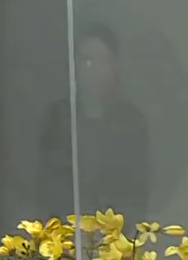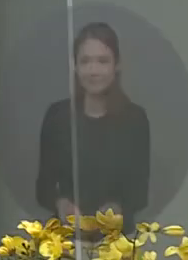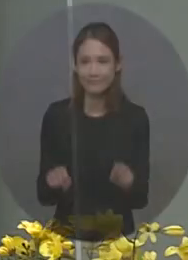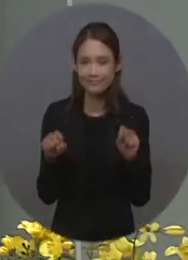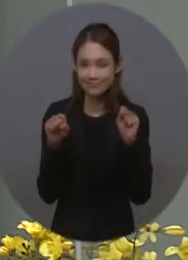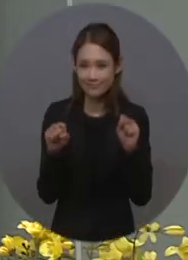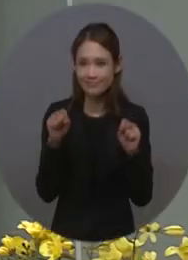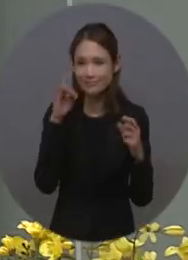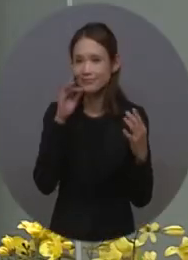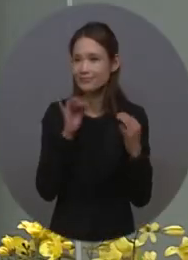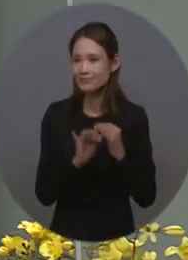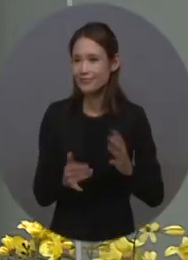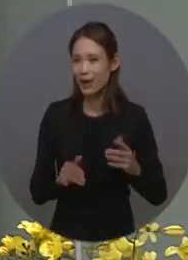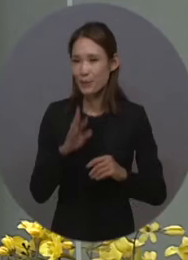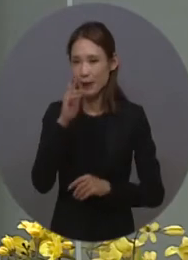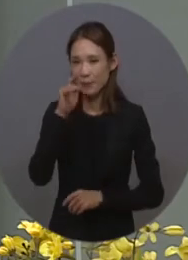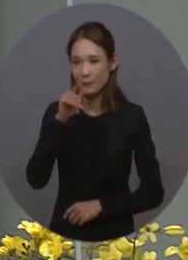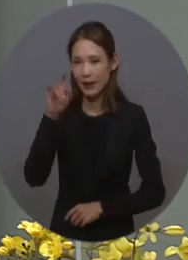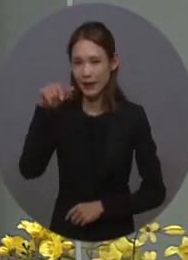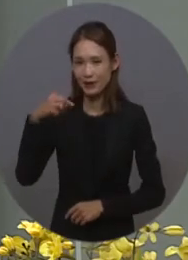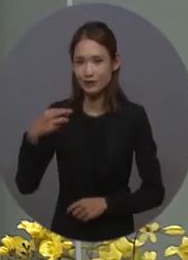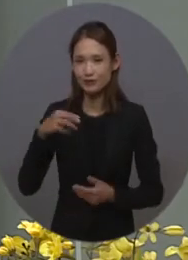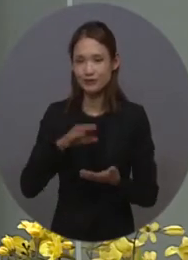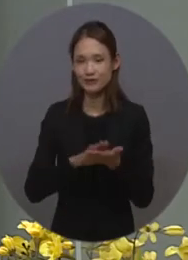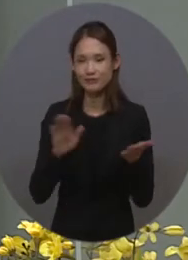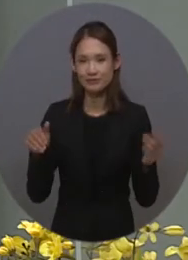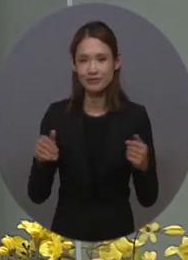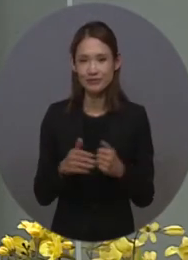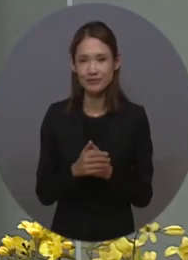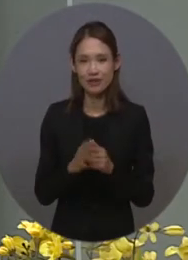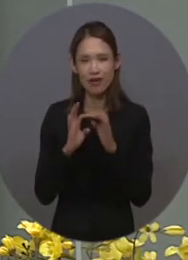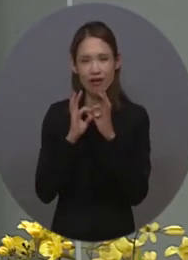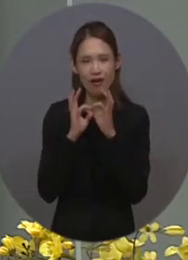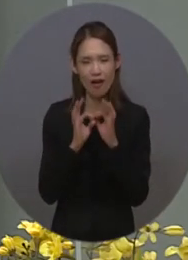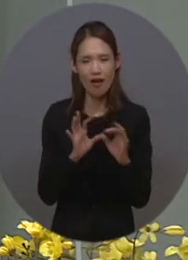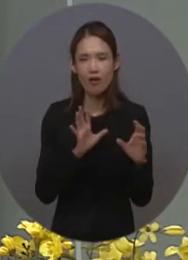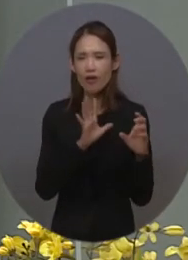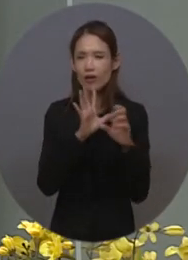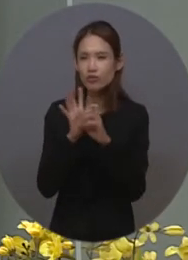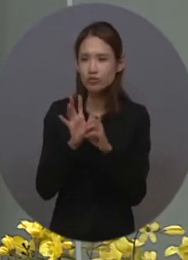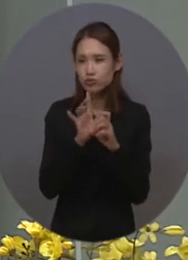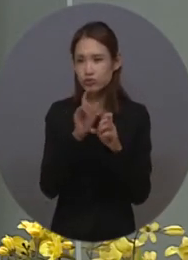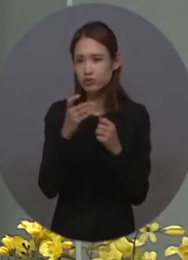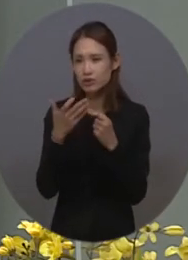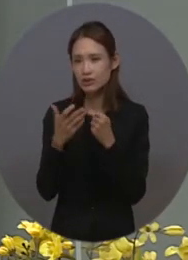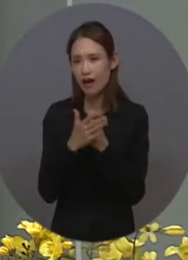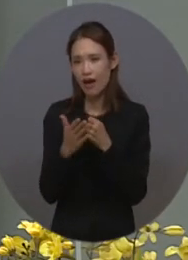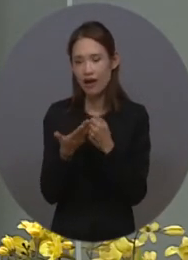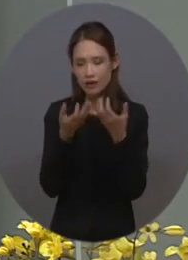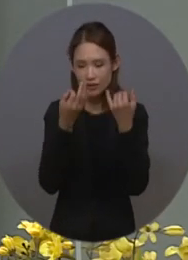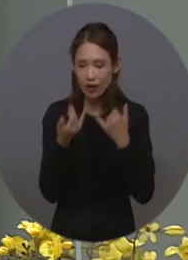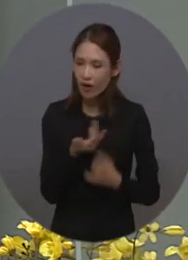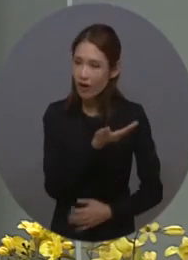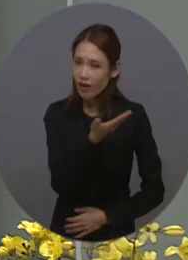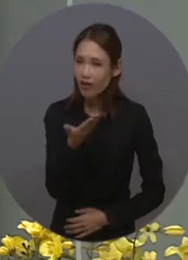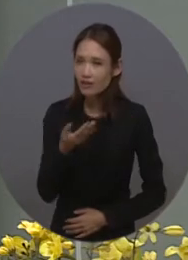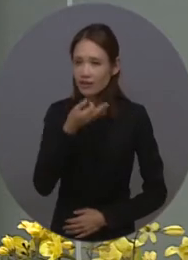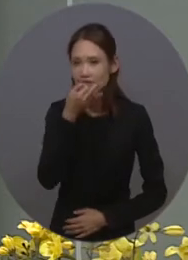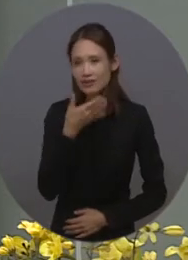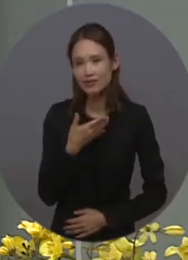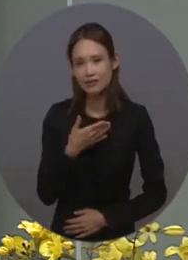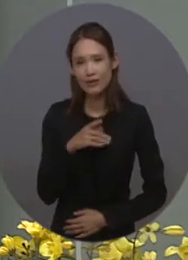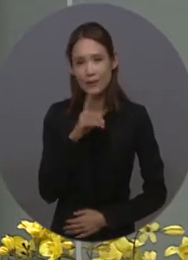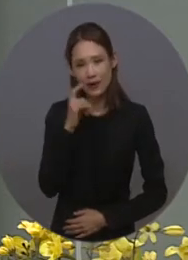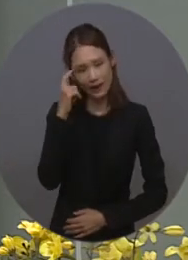안녕하세요. 공감 세상의 박마루입니다. 연일 계속되는 코로나에 시청자 여러분 힘드시죠? 근데 이런 말 한번